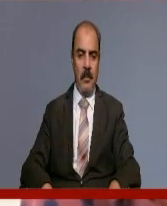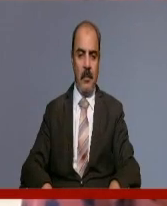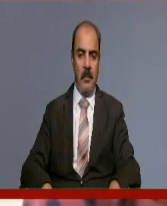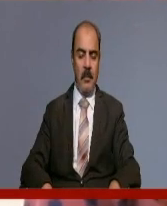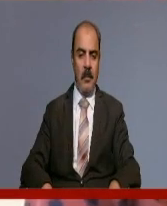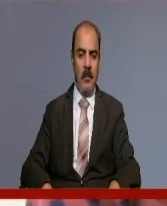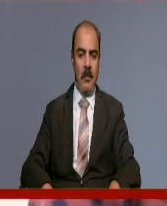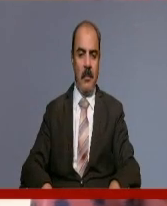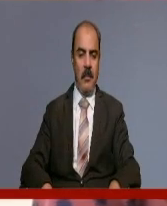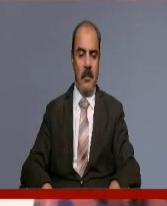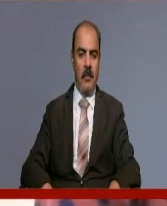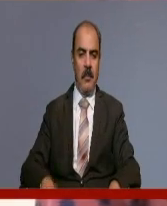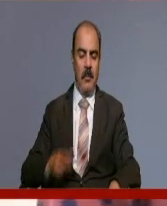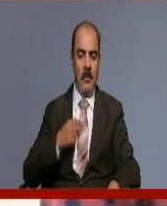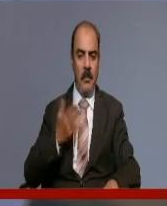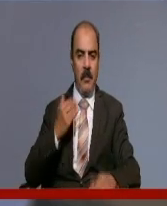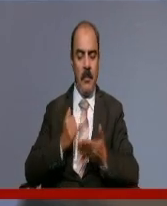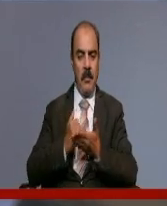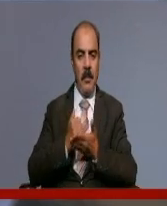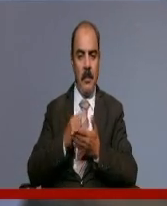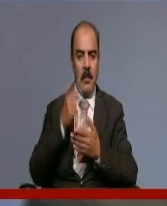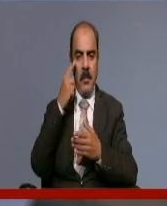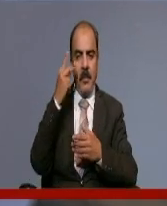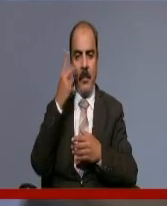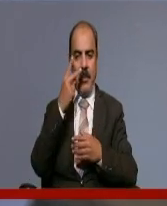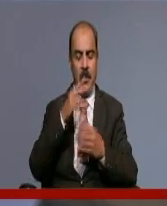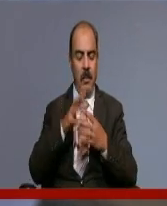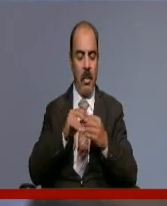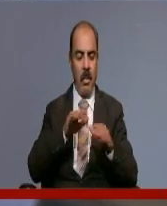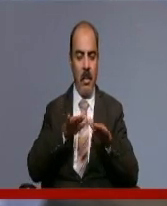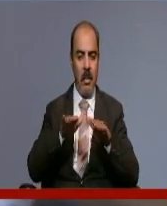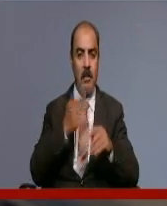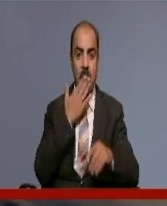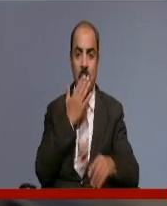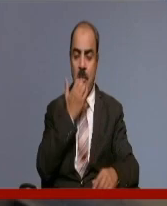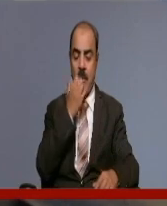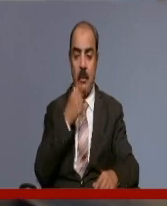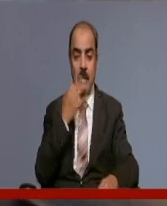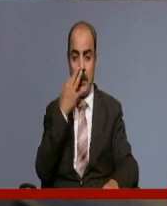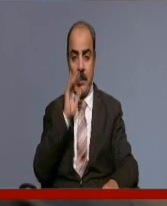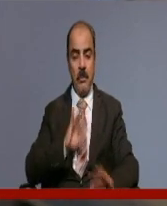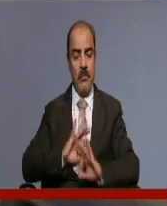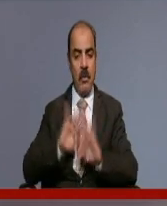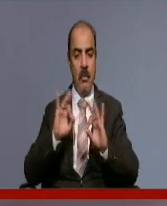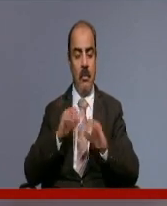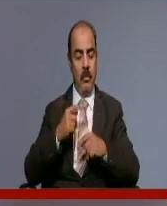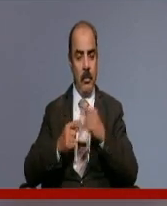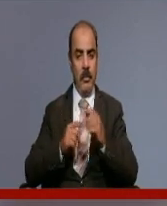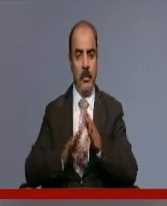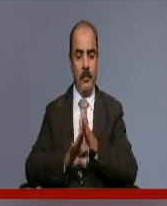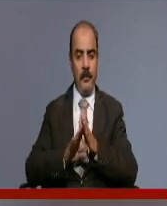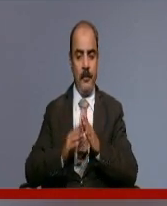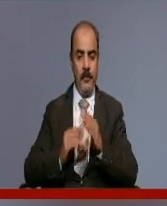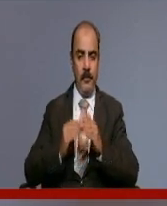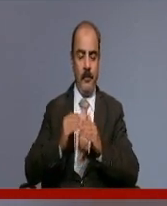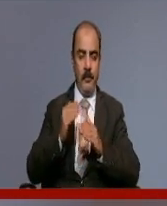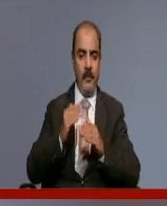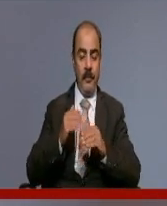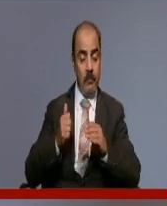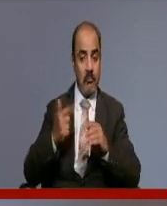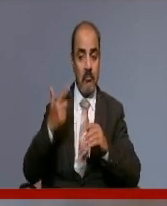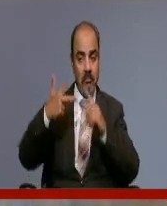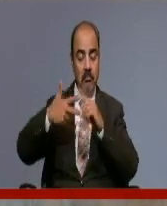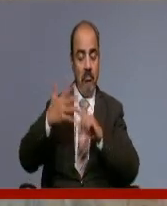في مدرسه في مدرسه للمكفوفين وبعدين الحمد لله يعني في ثانويه عامه كنت حصلت على يعني مركز كويس